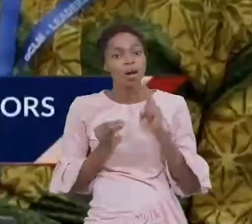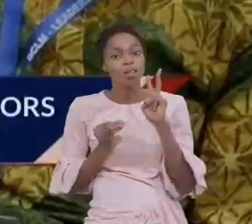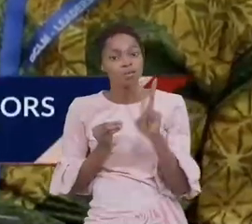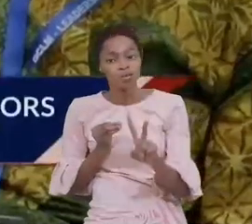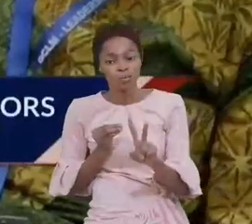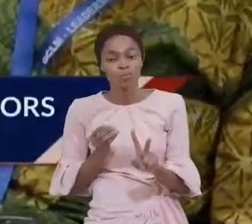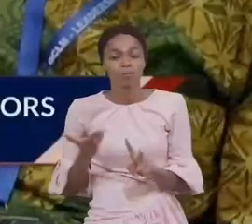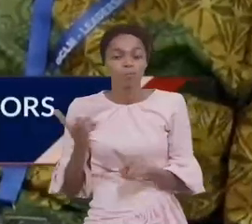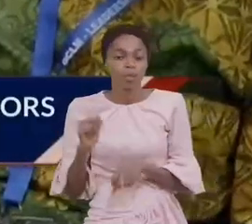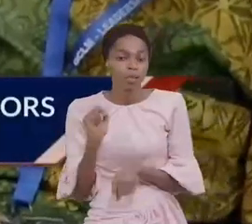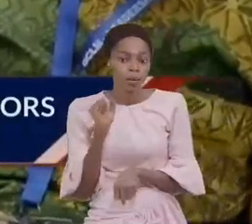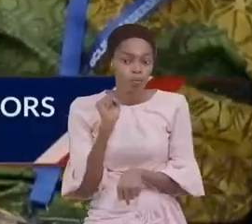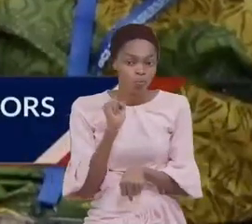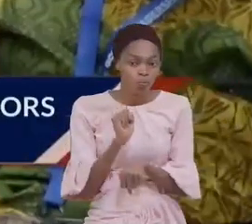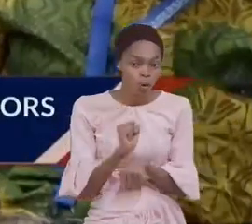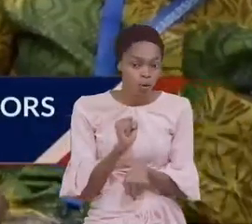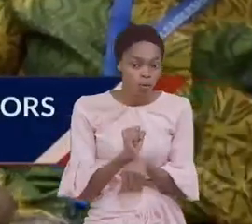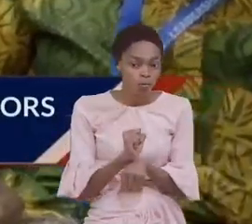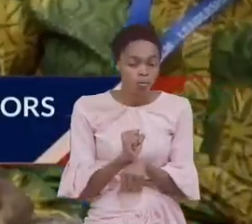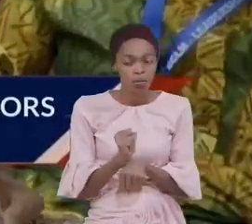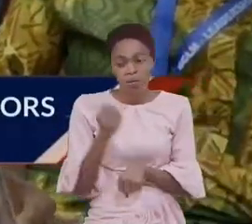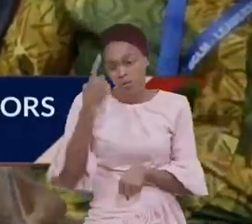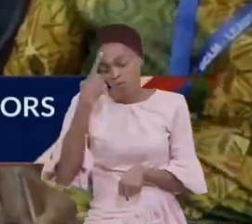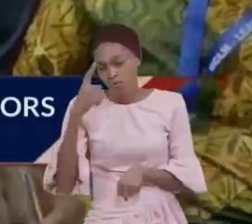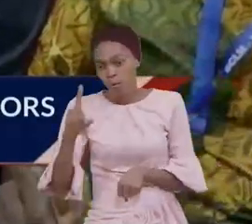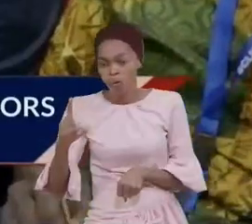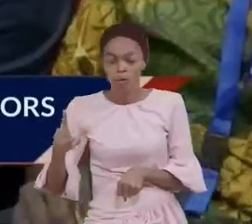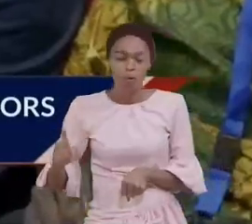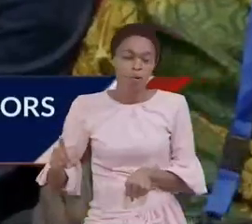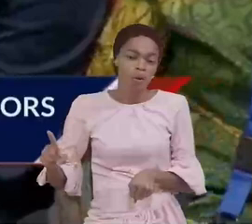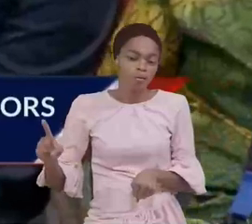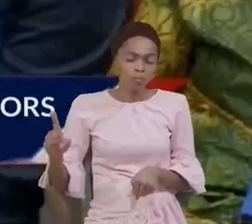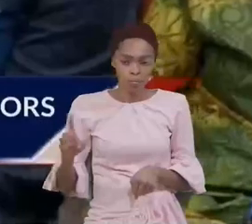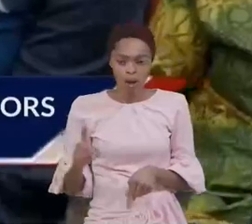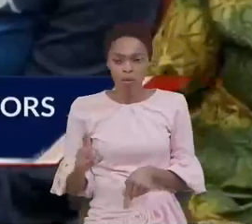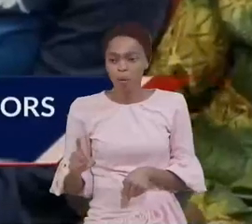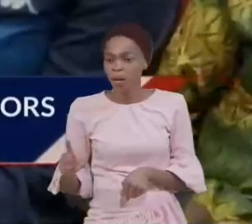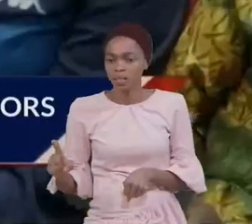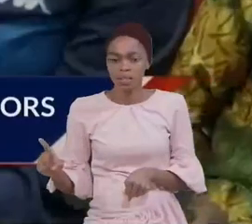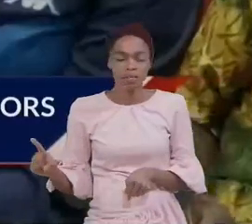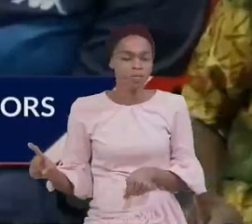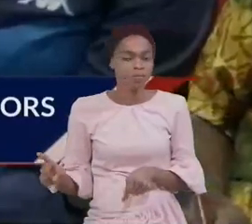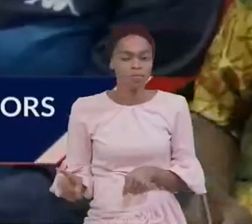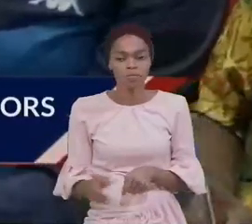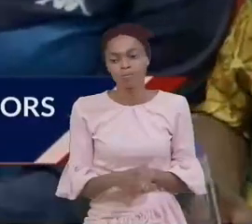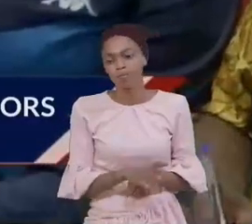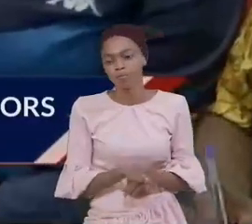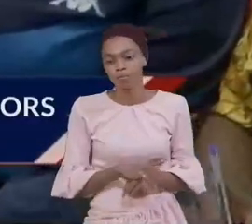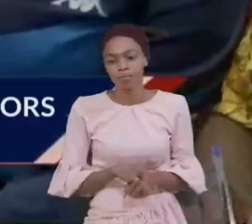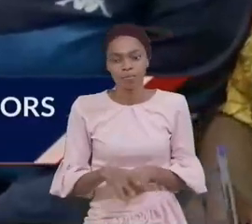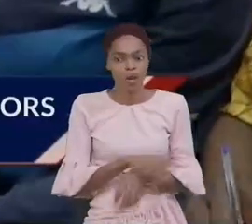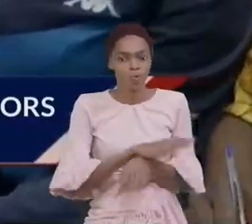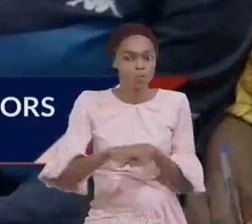commission pour les ambassadeurs occupés. La commission a